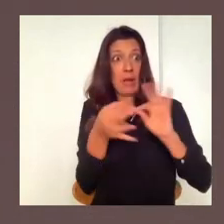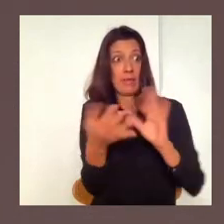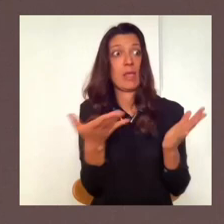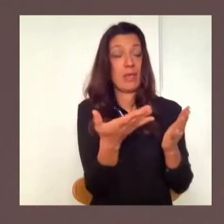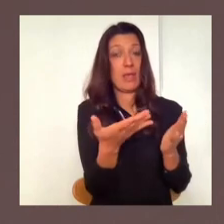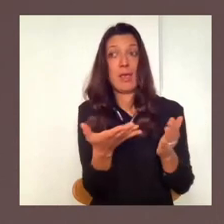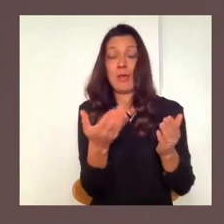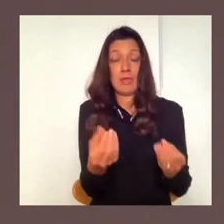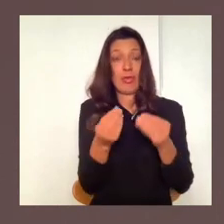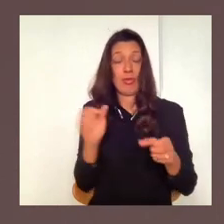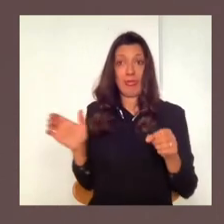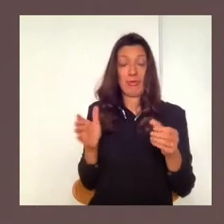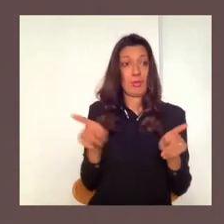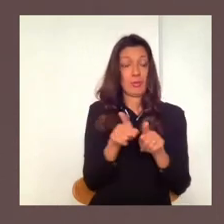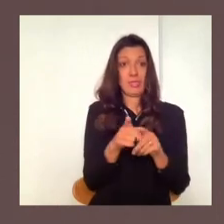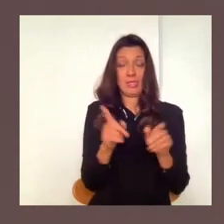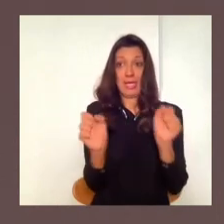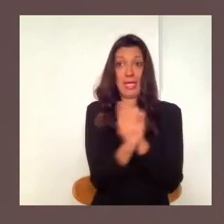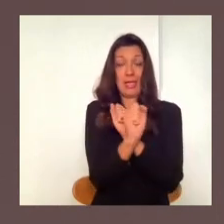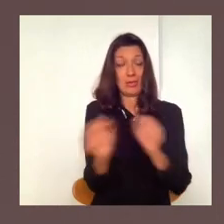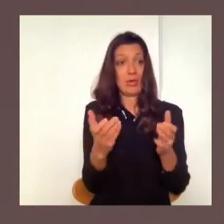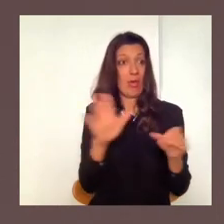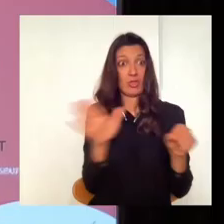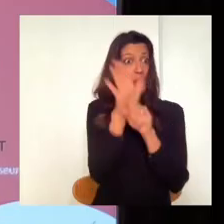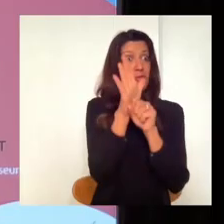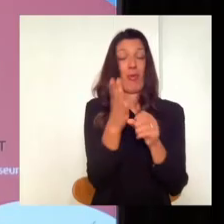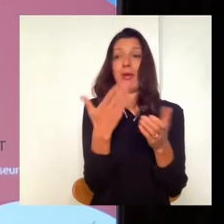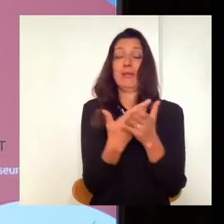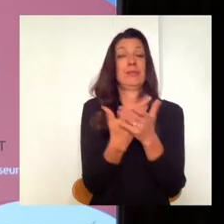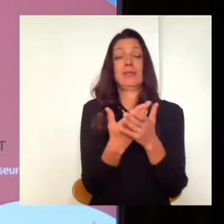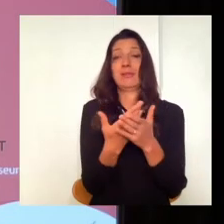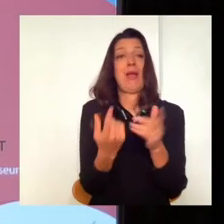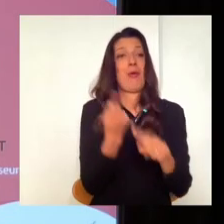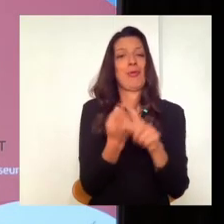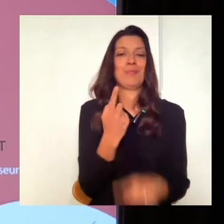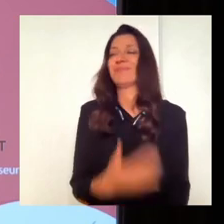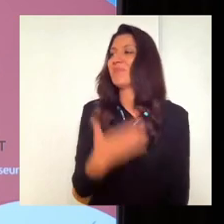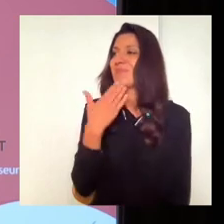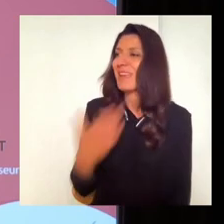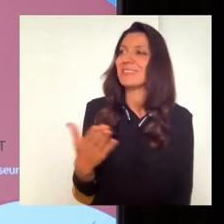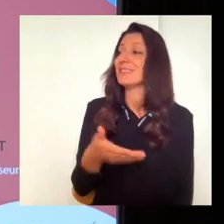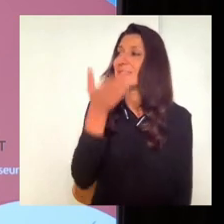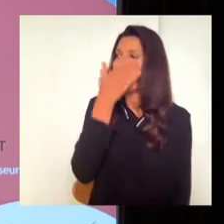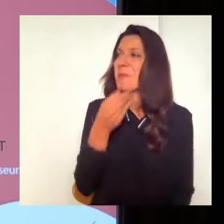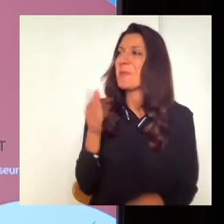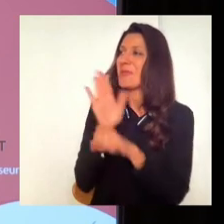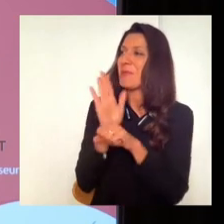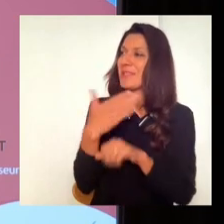tout, c'est ça qui prime, surtout. Merci infiniment pour ces très beaux témoignages.